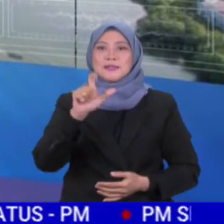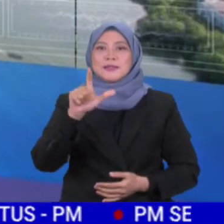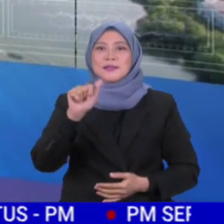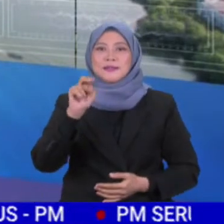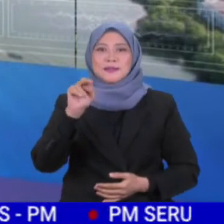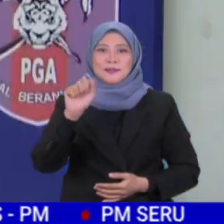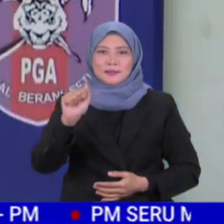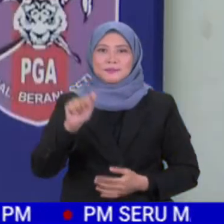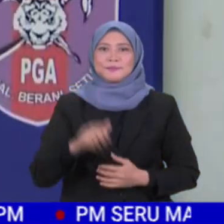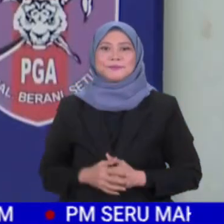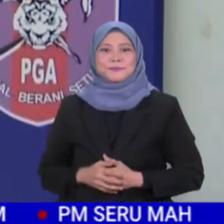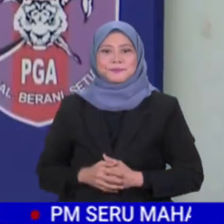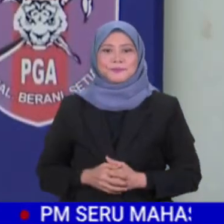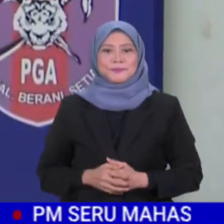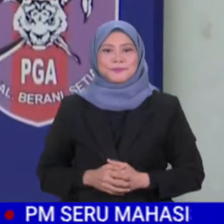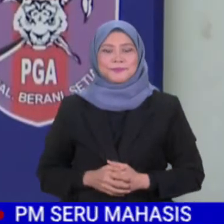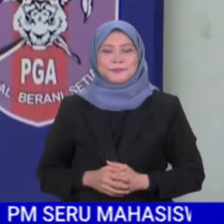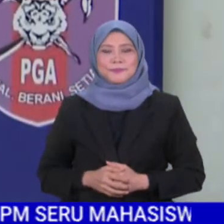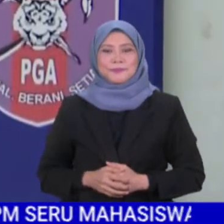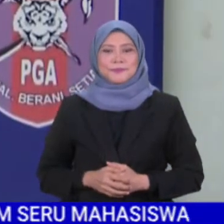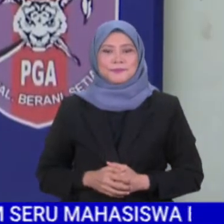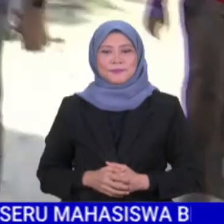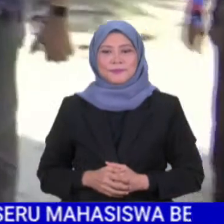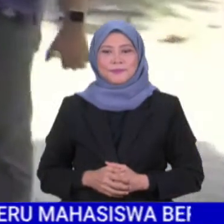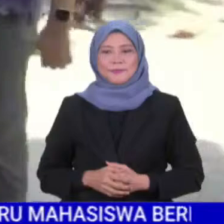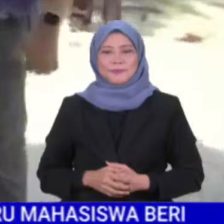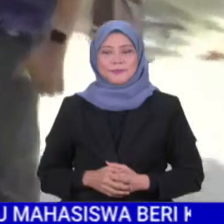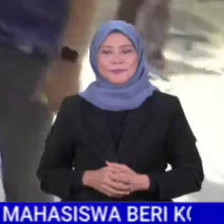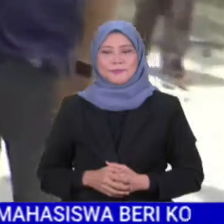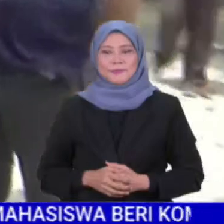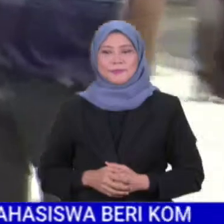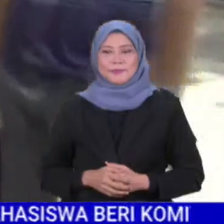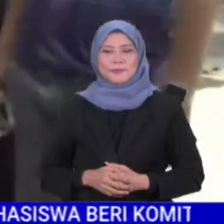Chong. Wahai bangsaku.